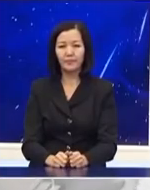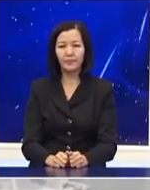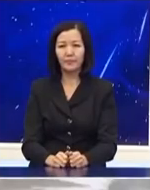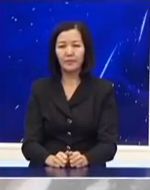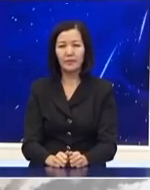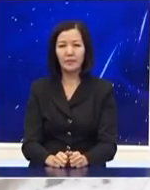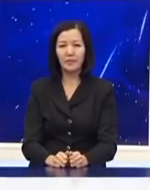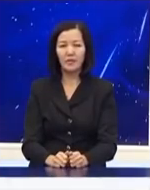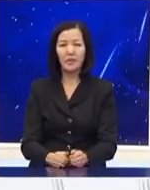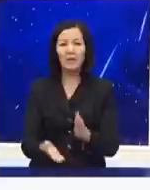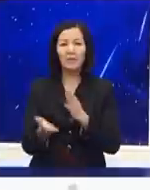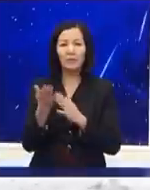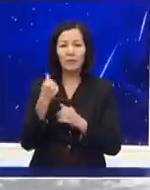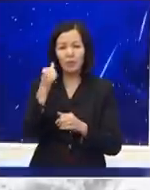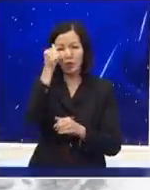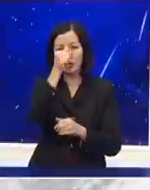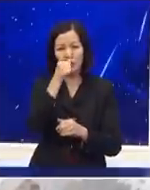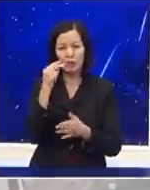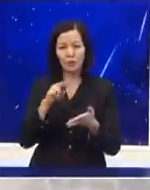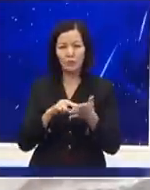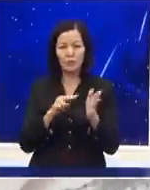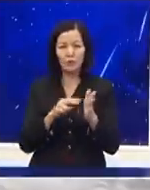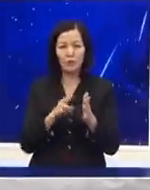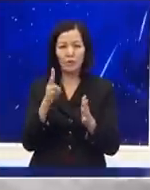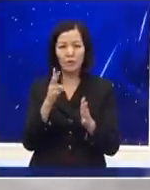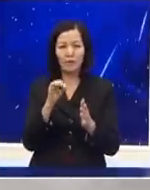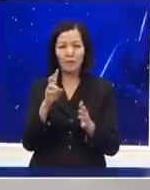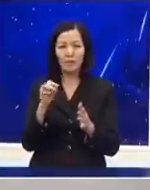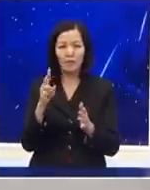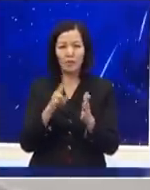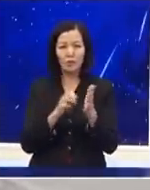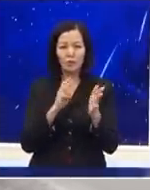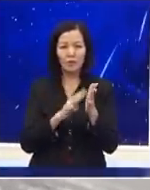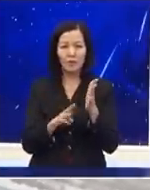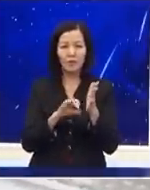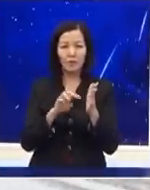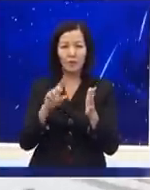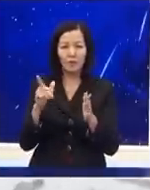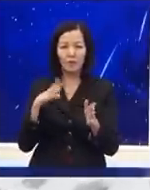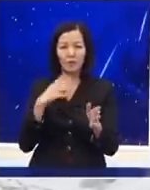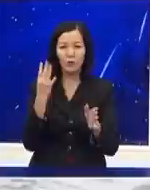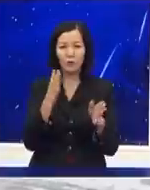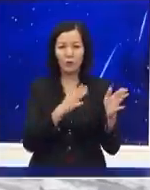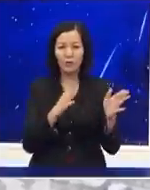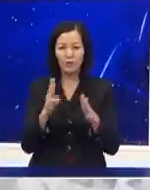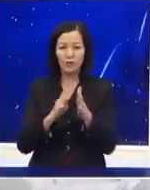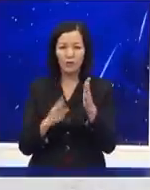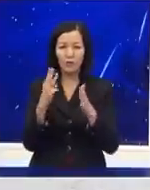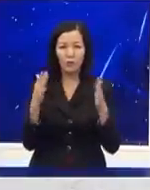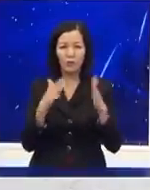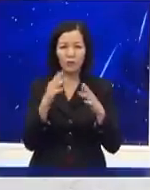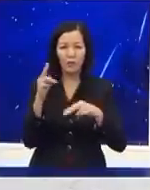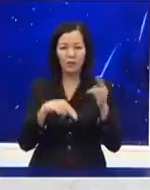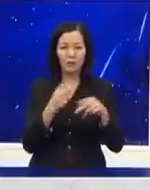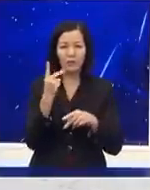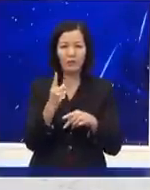Рыстың іргетасы былтыр құйылған. Жергілікті бюджеттен 2 миллиард 878 миллион теңге бөлінді. Төрт кезеңмен 83 үй салынып жатыр.